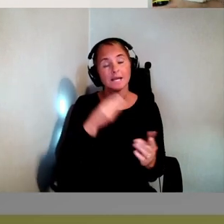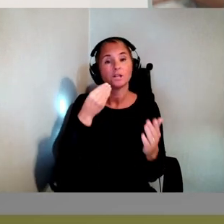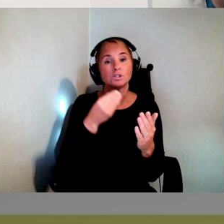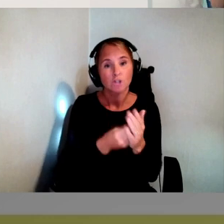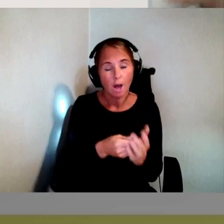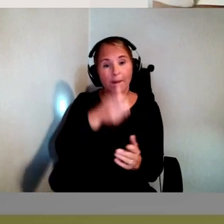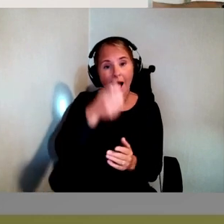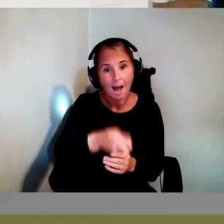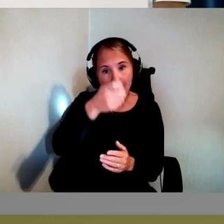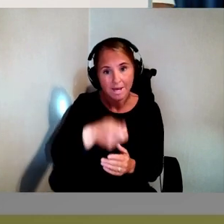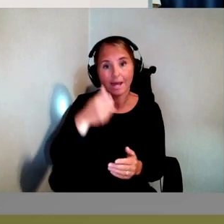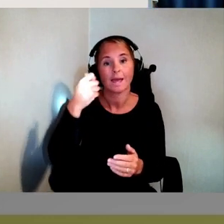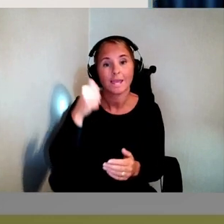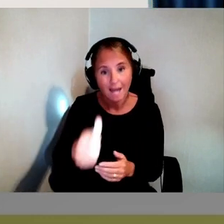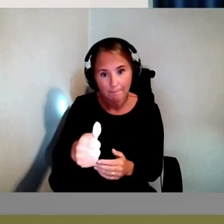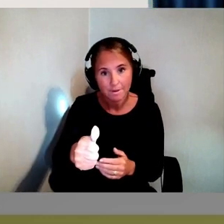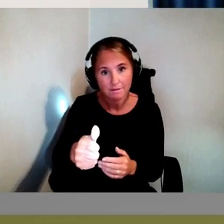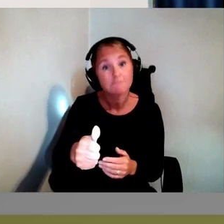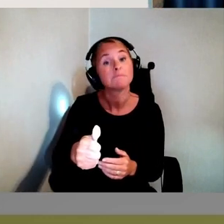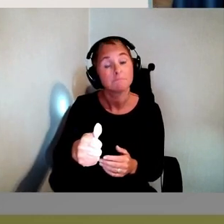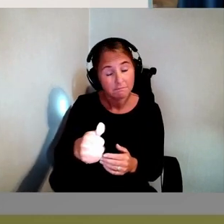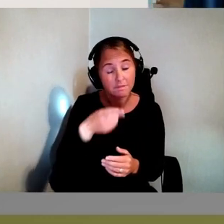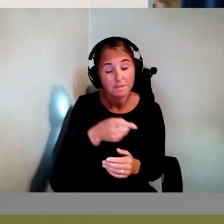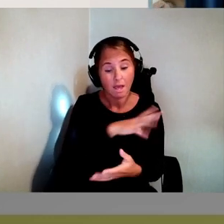Vilket då Är allt man behöver för att köpa